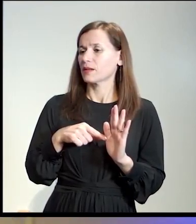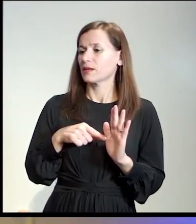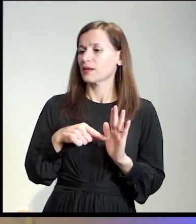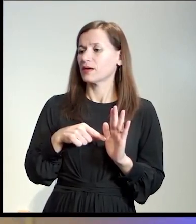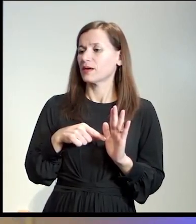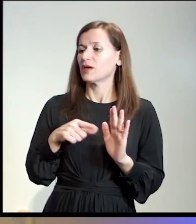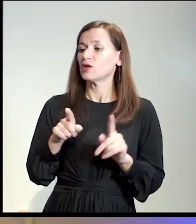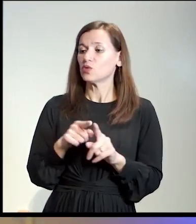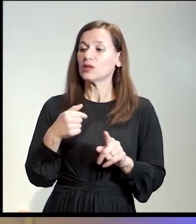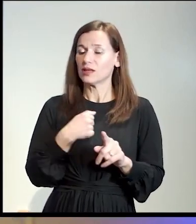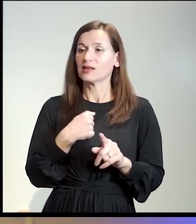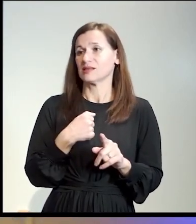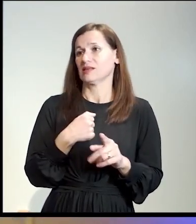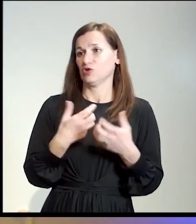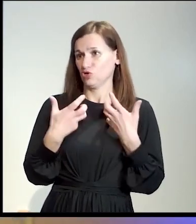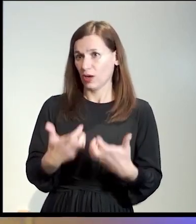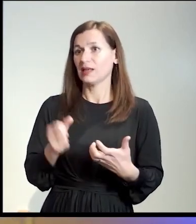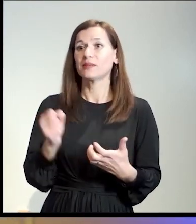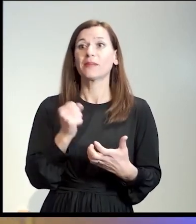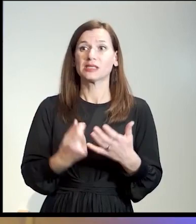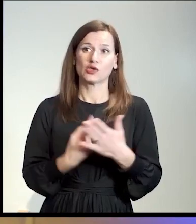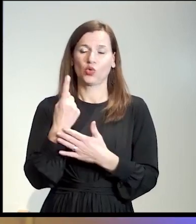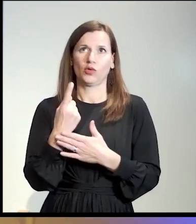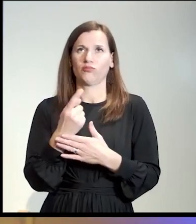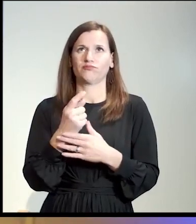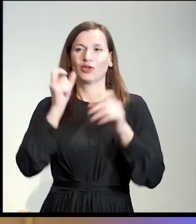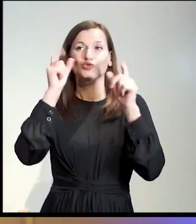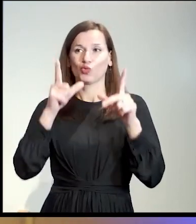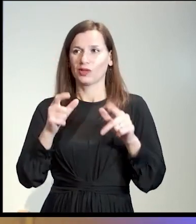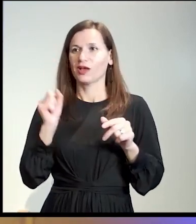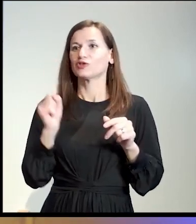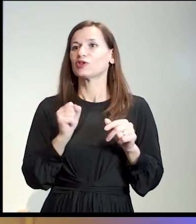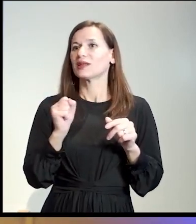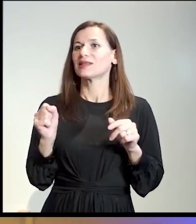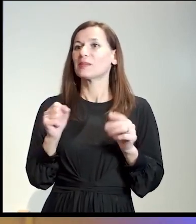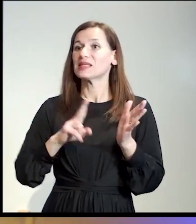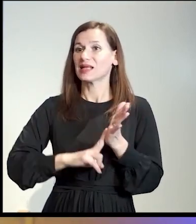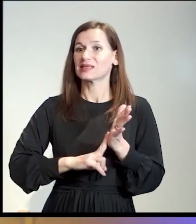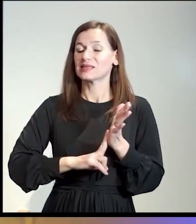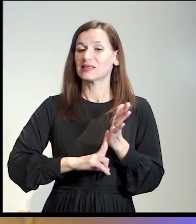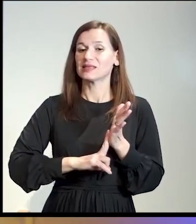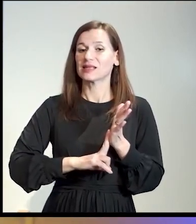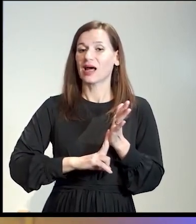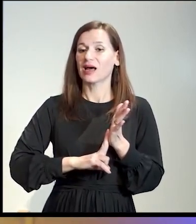se tudi jaz želim, da bi se zgodil čudež in bi se, recimo resnica,